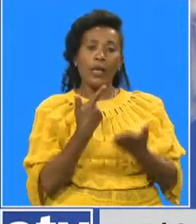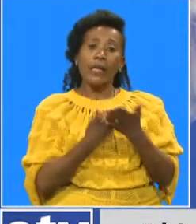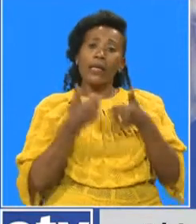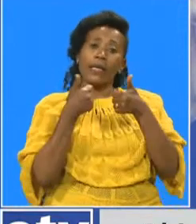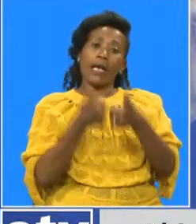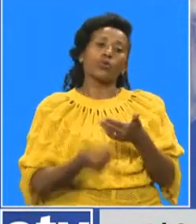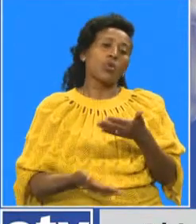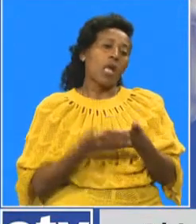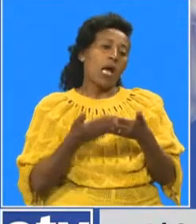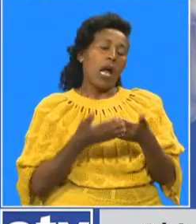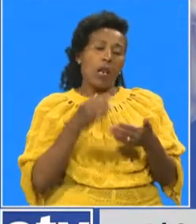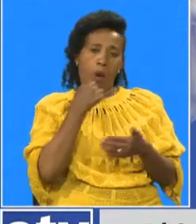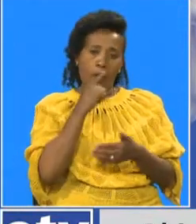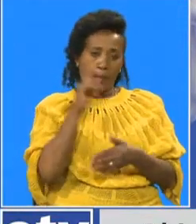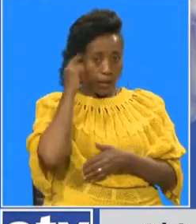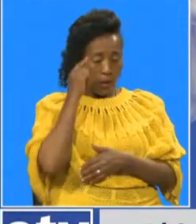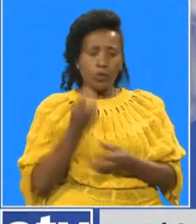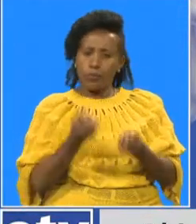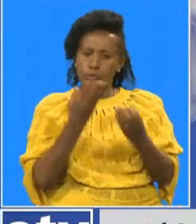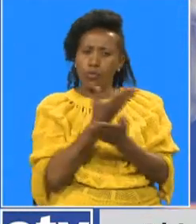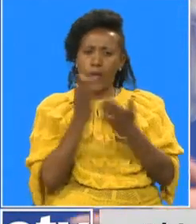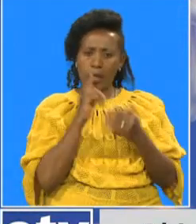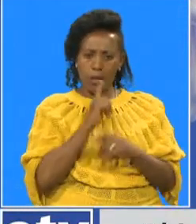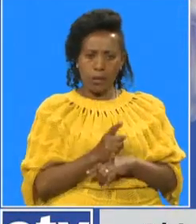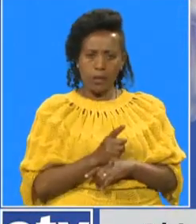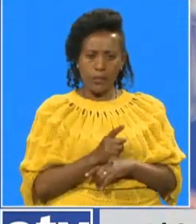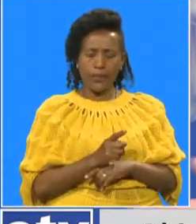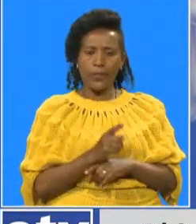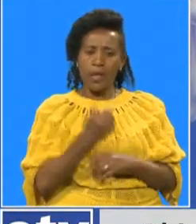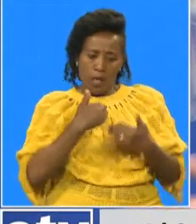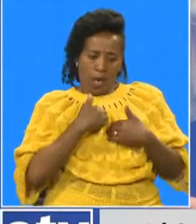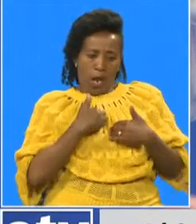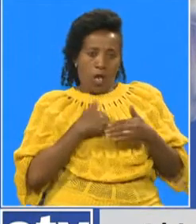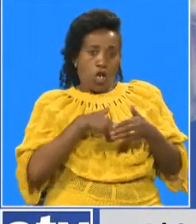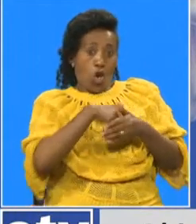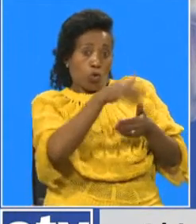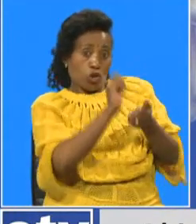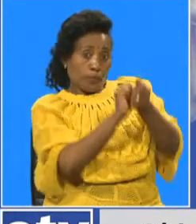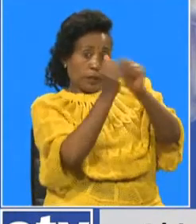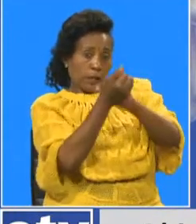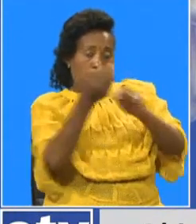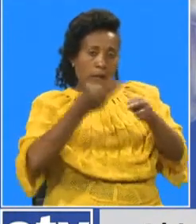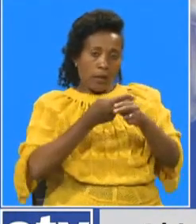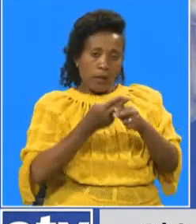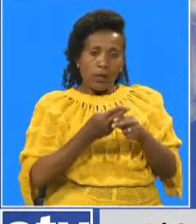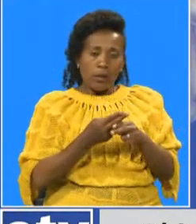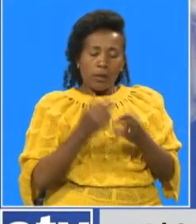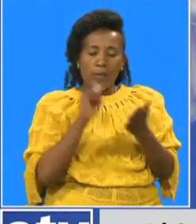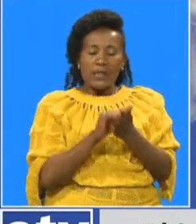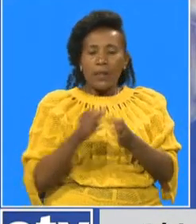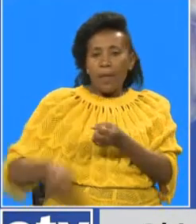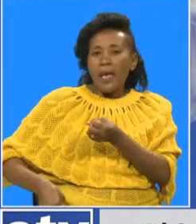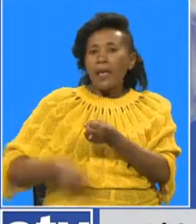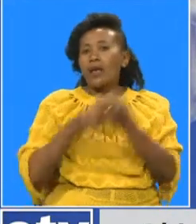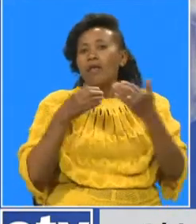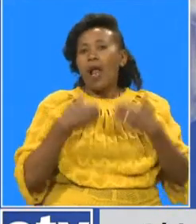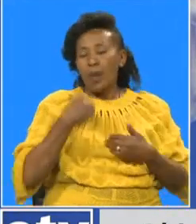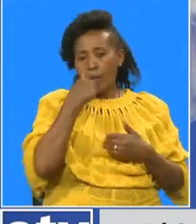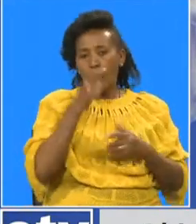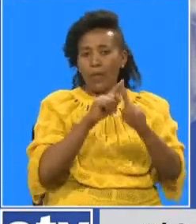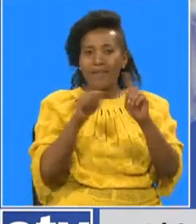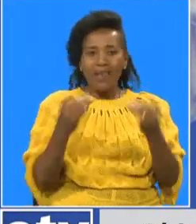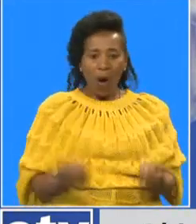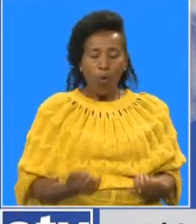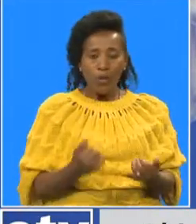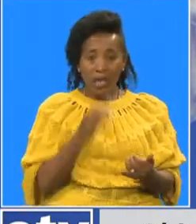ራሱ ያቃልለዋል ብለን ነው የምናስበው። ብዙ ነገር ያለን የውጭ ምንዛሬ እጥረት አትሊስት በዚህ መደገፍ አለብን ብለን በተለይ